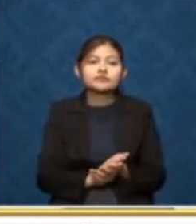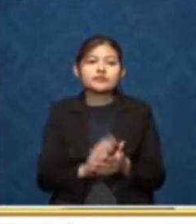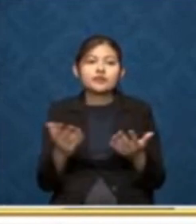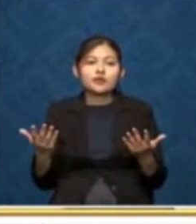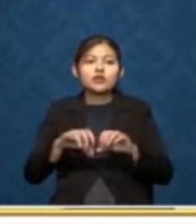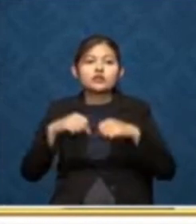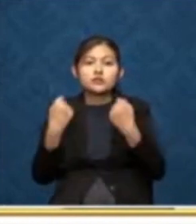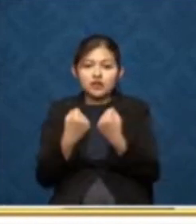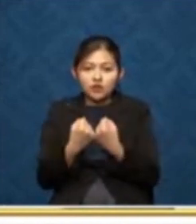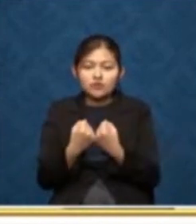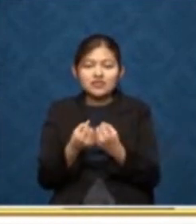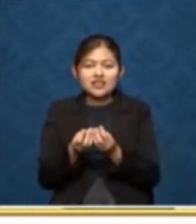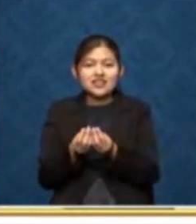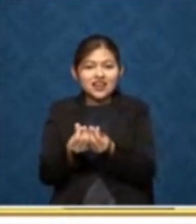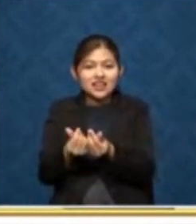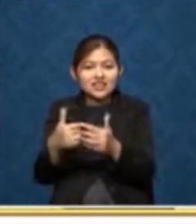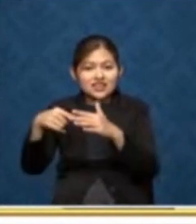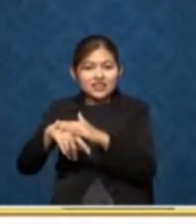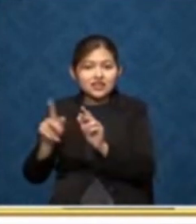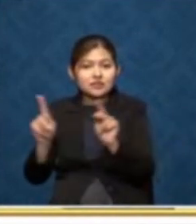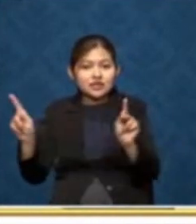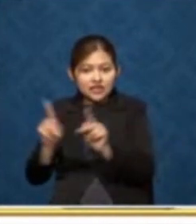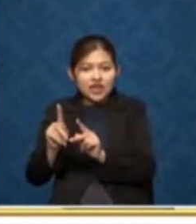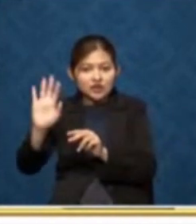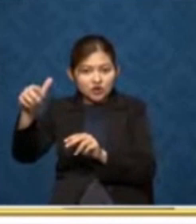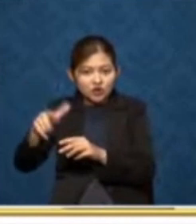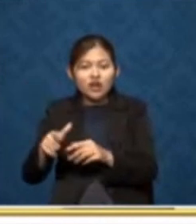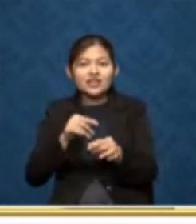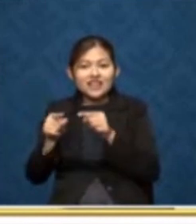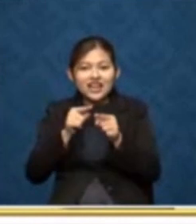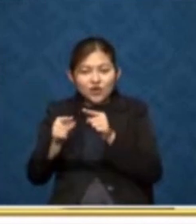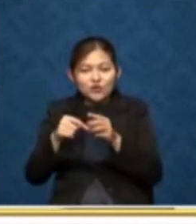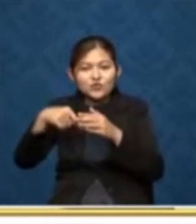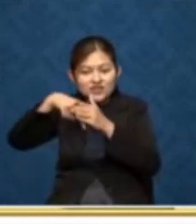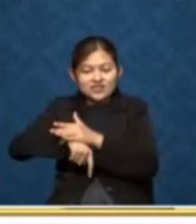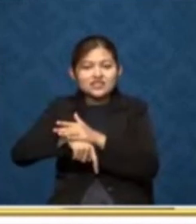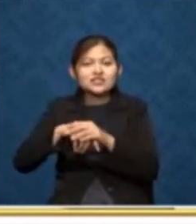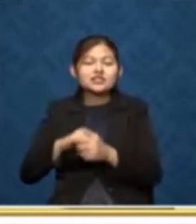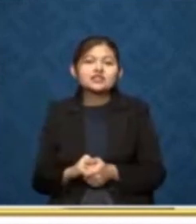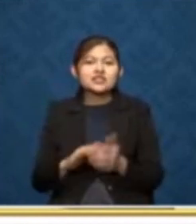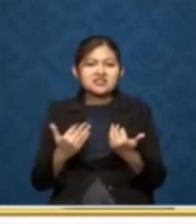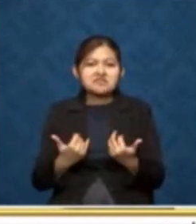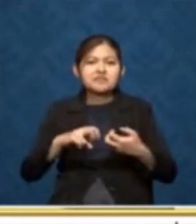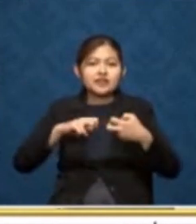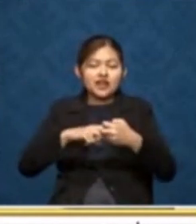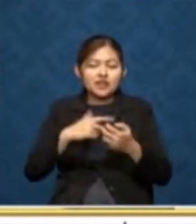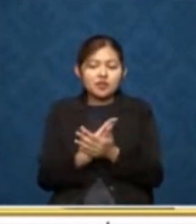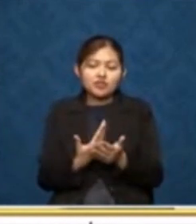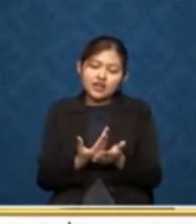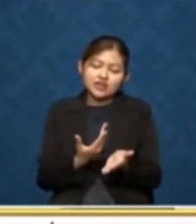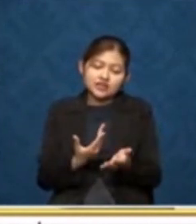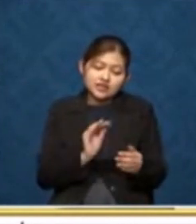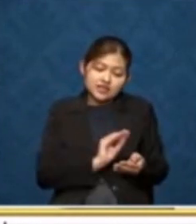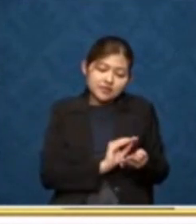ในชั้นกรรมาธิการครับนี่คือปัญหาหนึ่งที่ทำให้เมื่อเขาส่งเงินเก็บเงินส่วนหนึ่งที่แทนที่จะไป